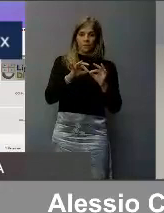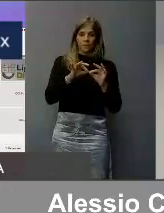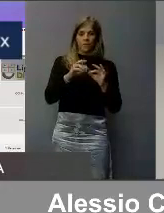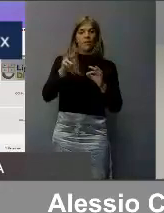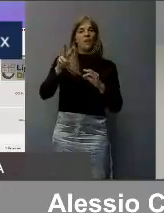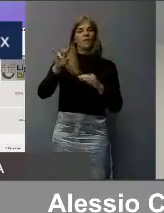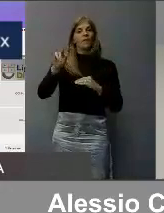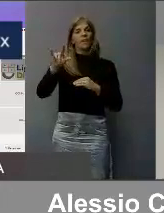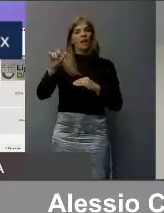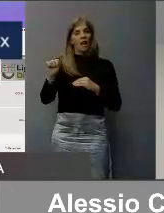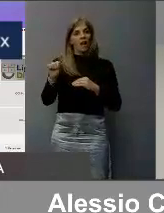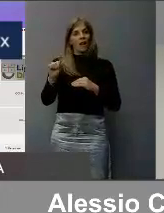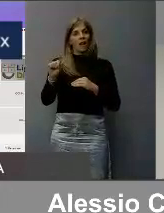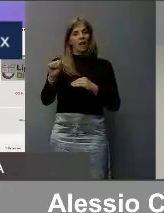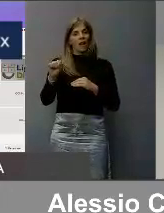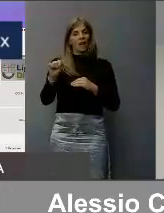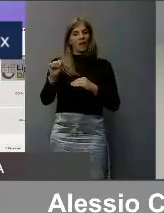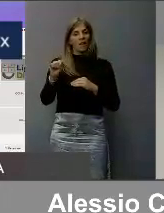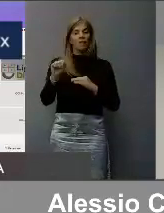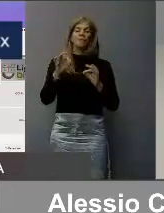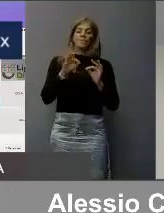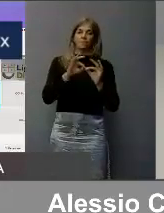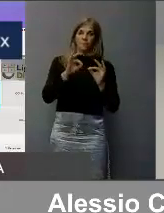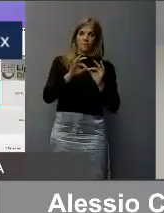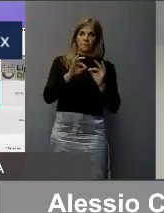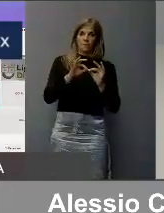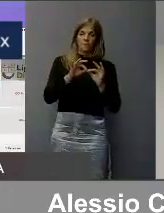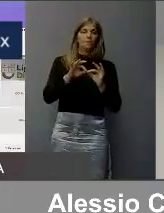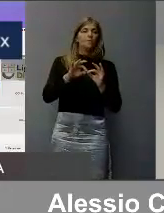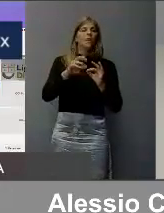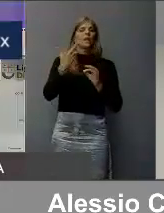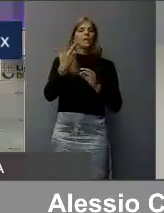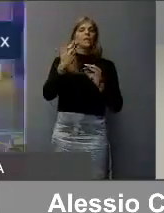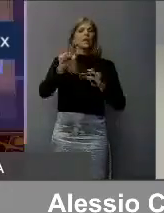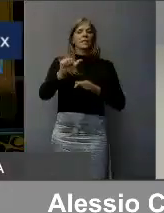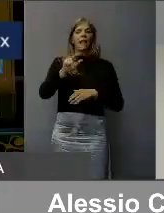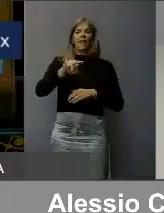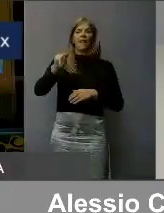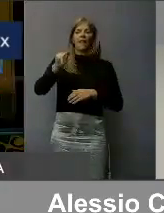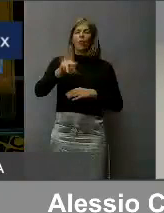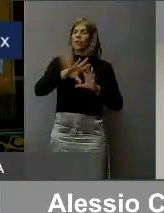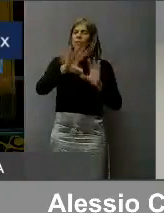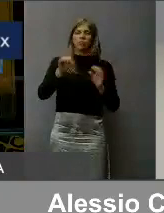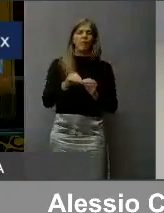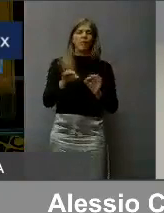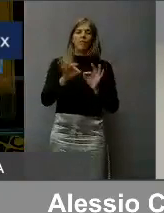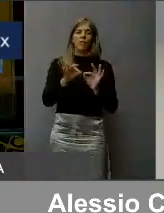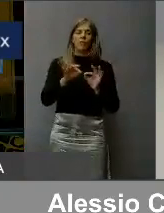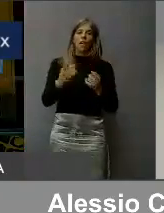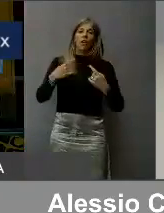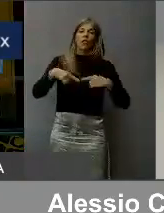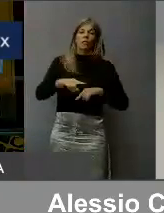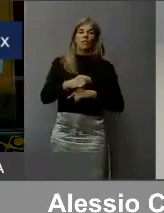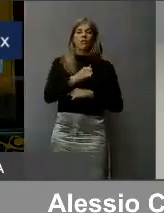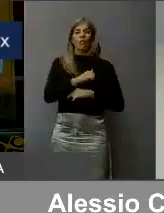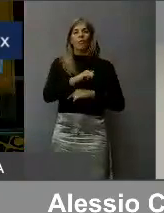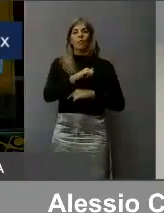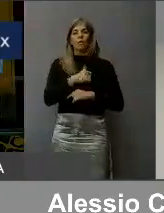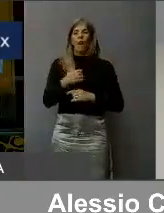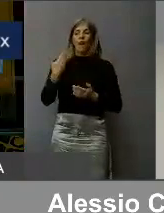consigliere villa favorevole 36 voti favorevoli il consiglio comunale approva la mozione